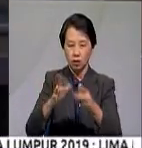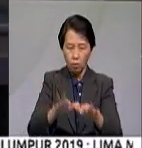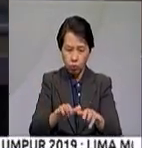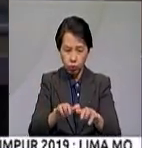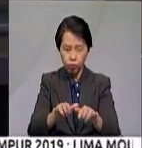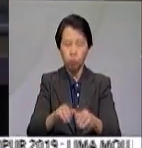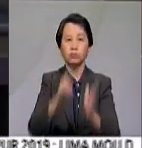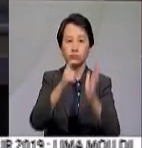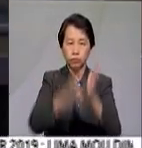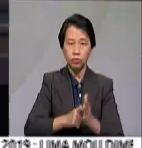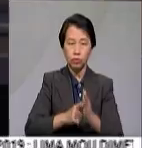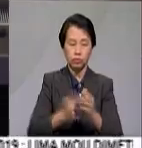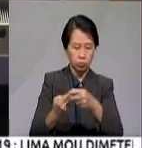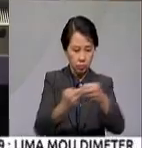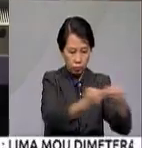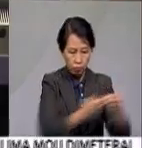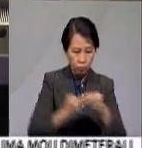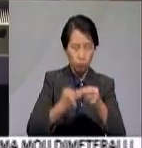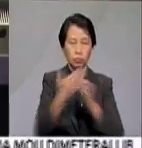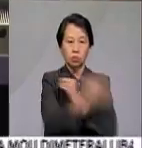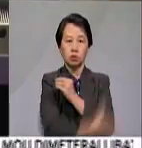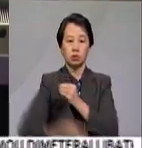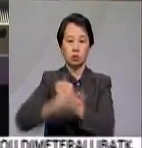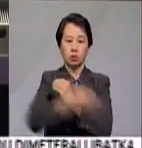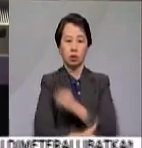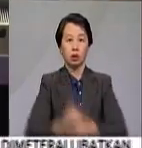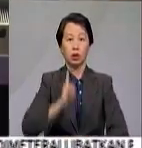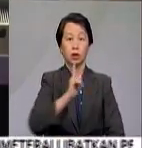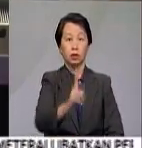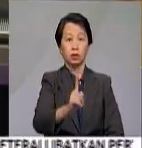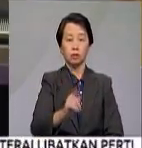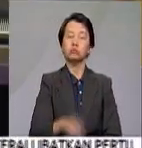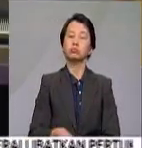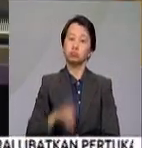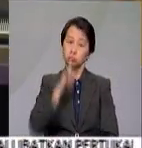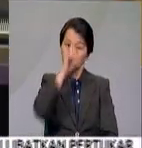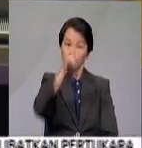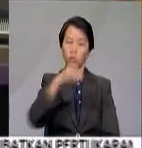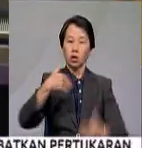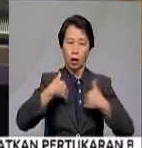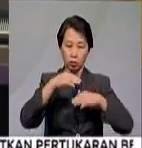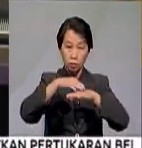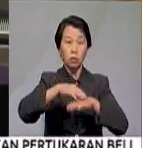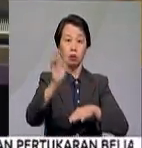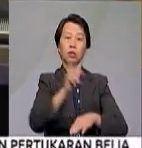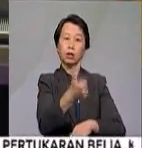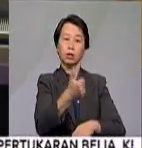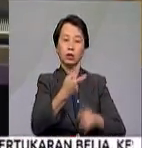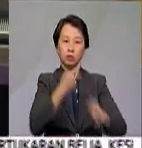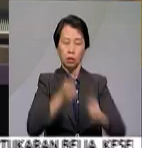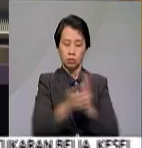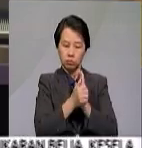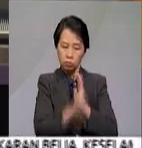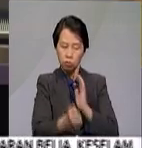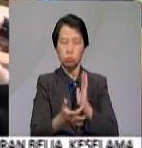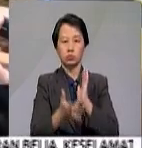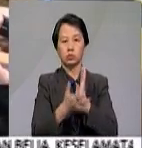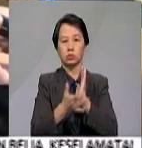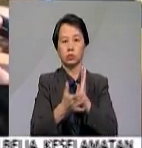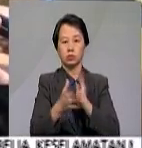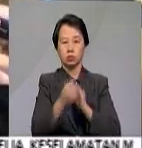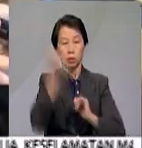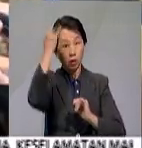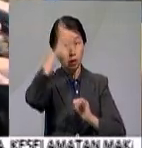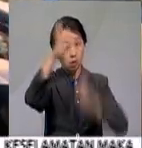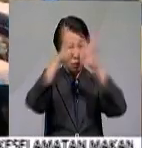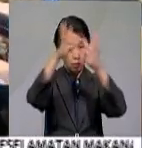itu memerlukan kesepaduan negara-negara Islam yang pada hakikatnya memiliki kelebihan daripada segi kepakaran teknologi dan